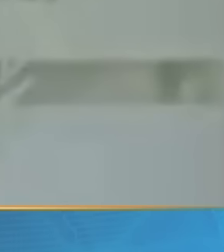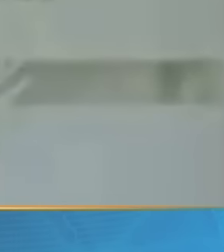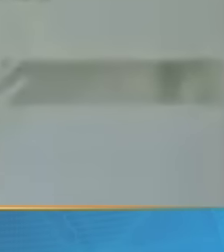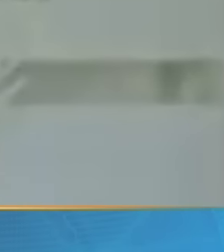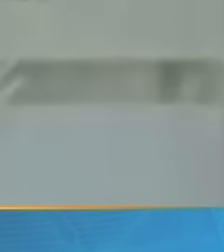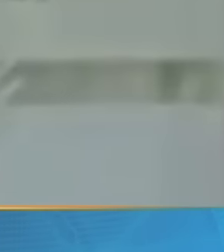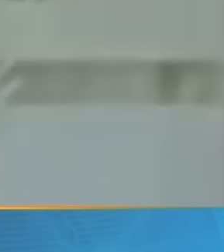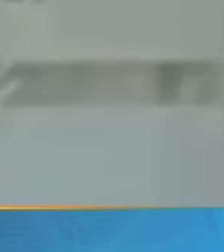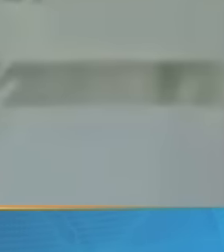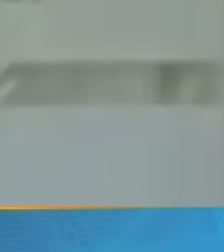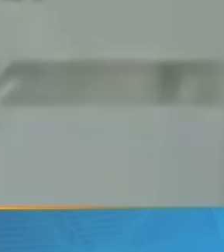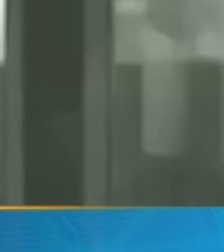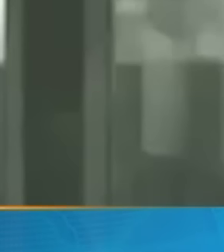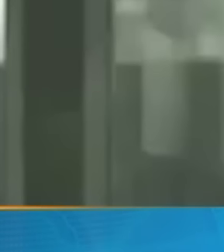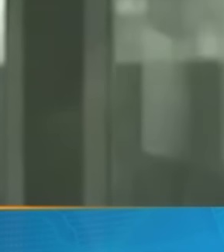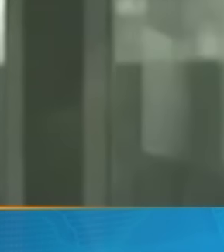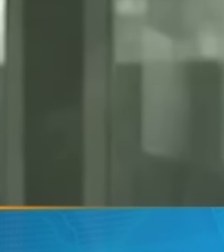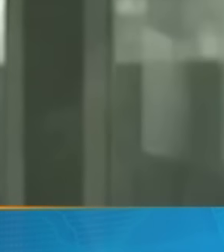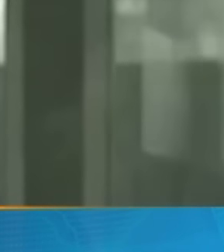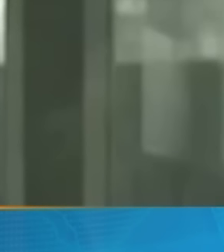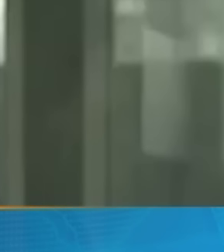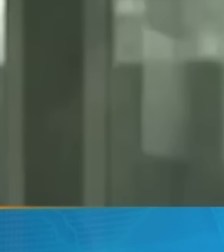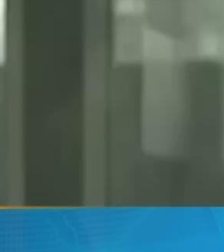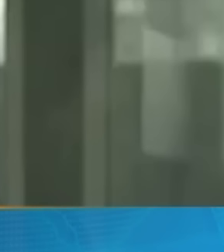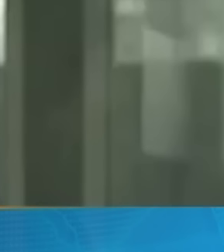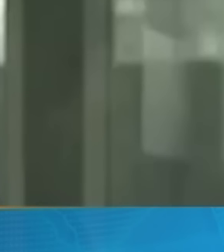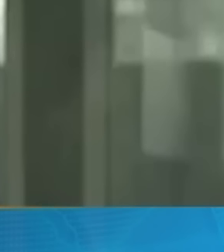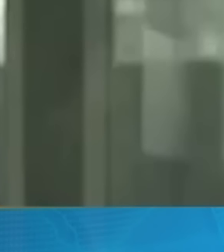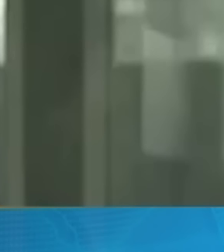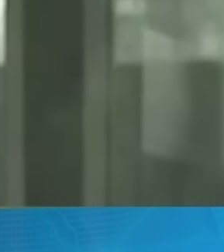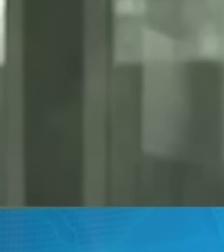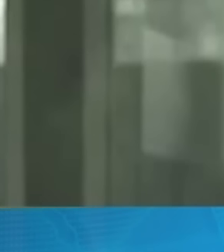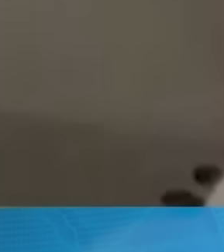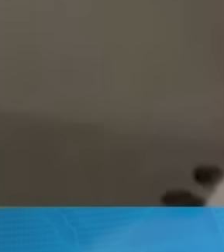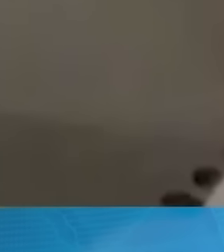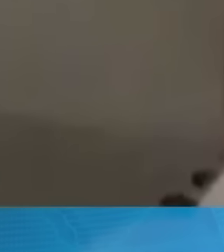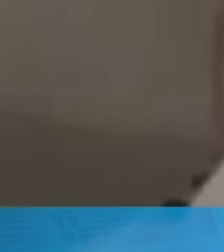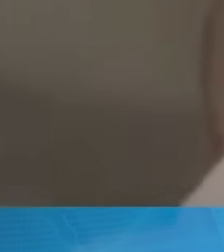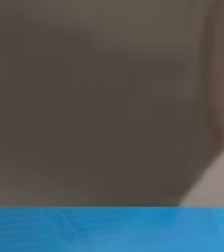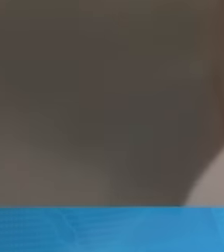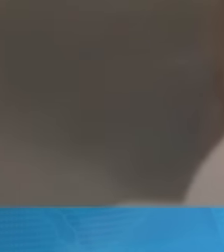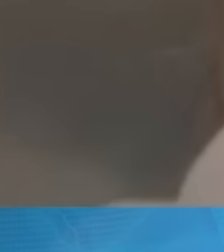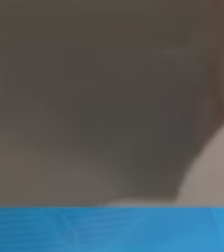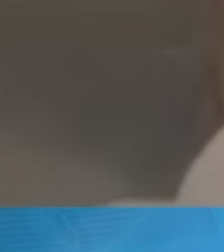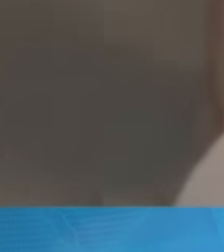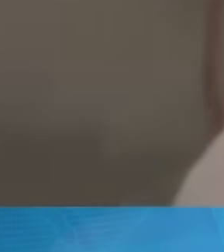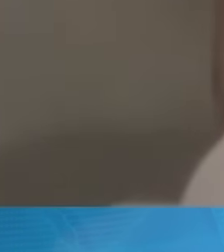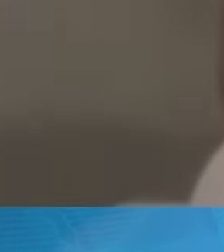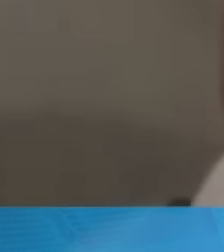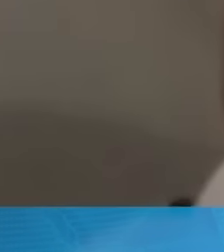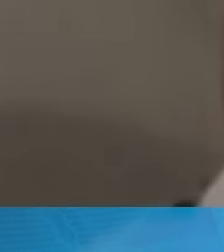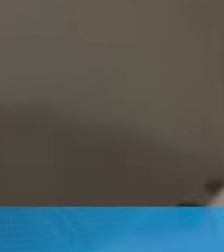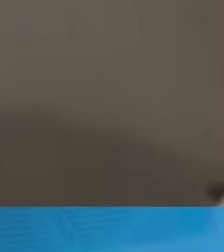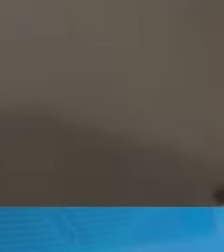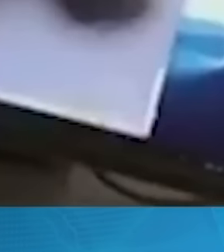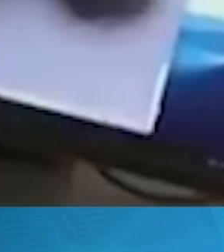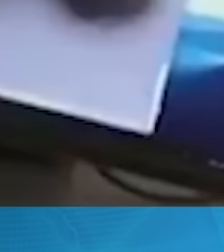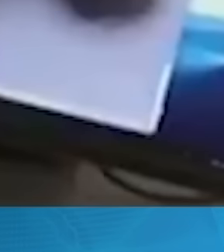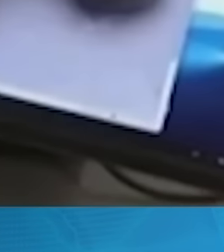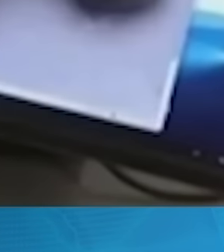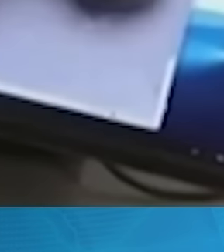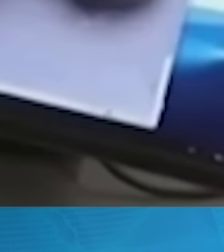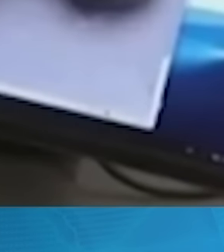L'OMS a donné son feu vert ce vendredi 4 octobre, premier diagnostic in vitro pour le Mpox qui doit permettre de mieux lutter contre